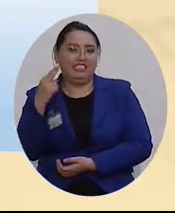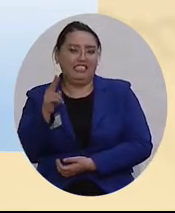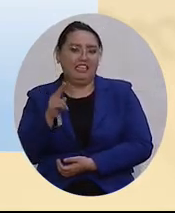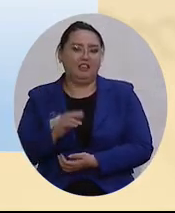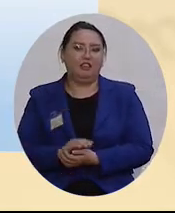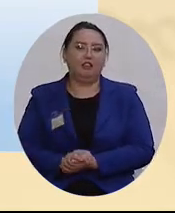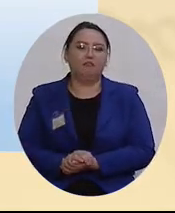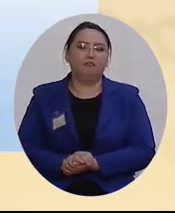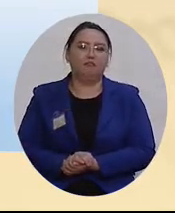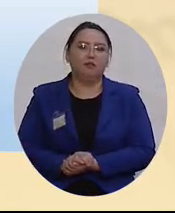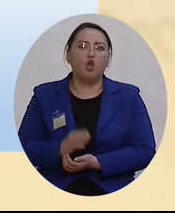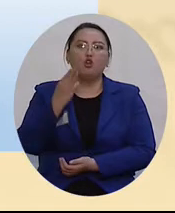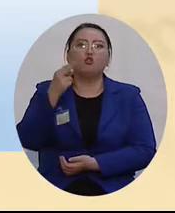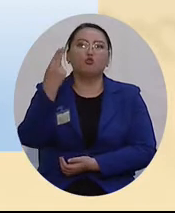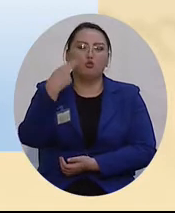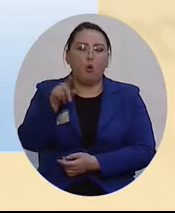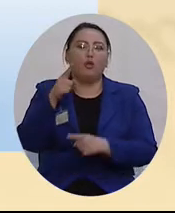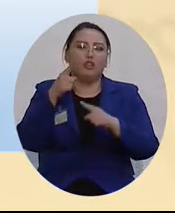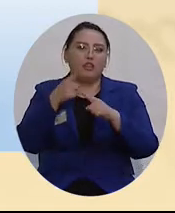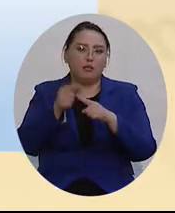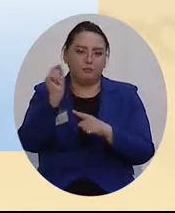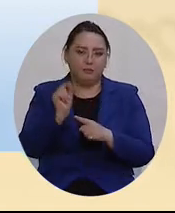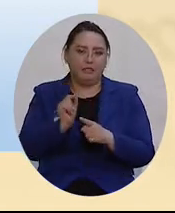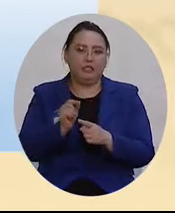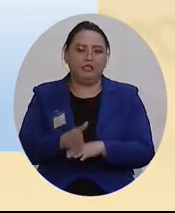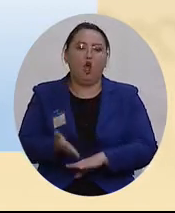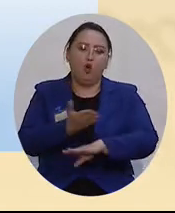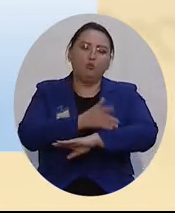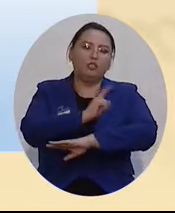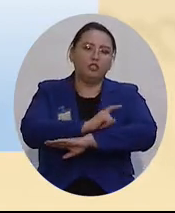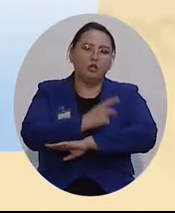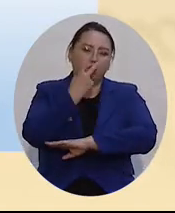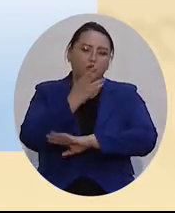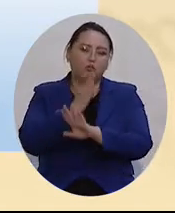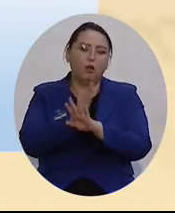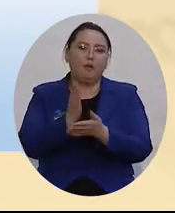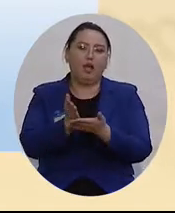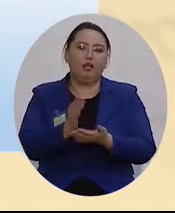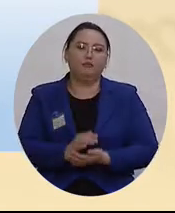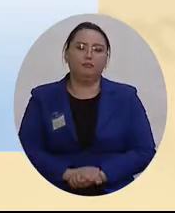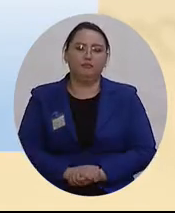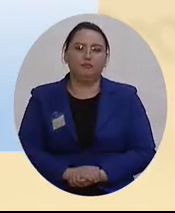гэ залгуурыг бол шууд залган бичдэгэ гэдгийг бид өмнөх хичээл дээр үзсэн.